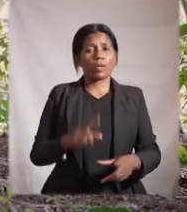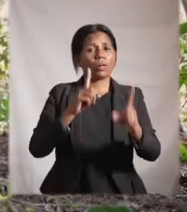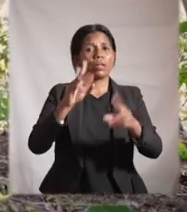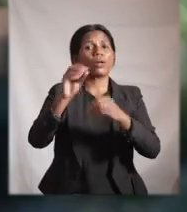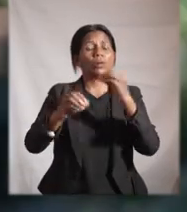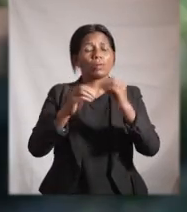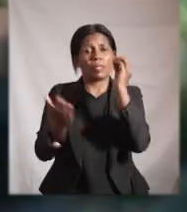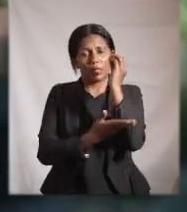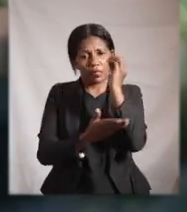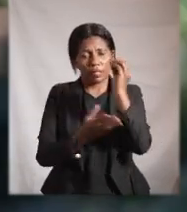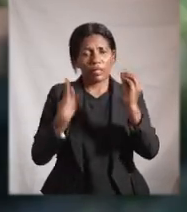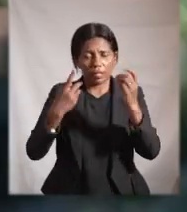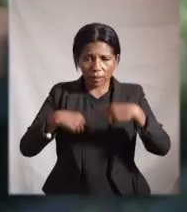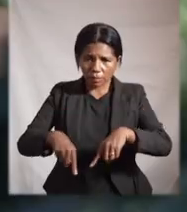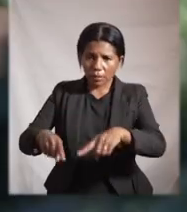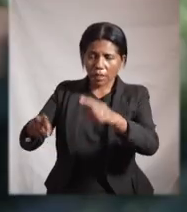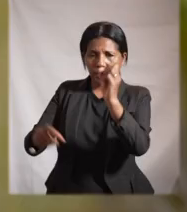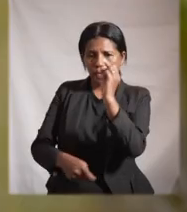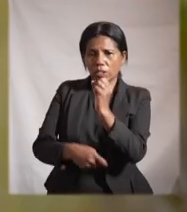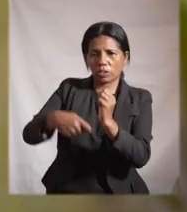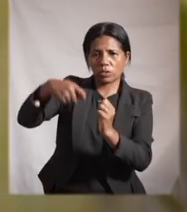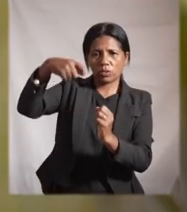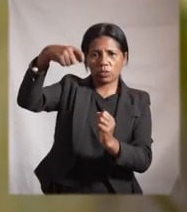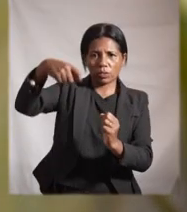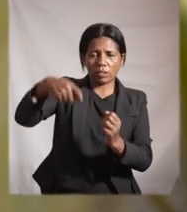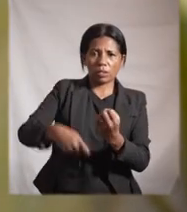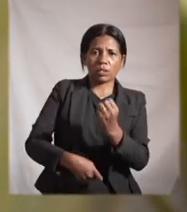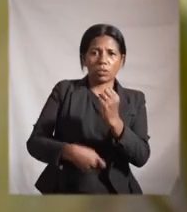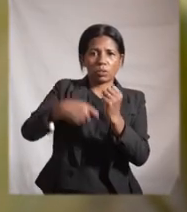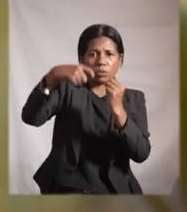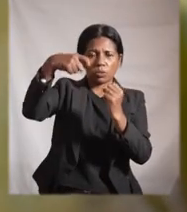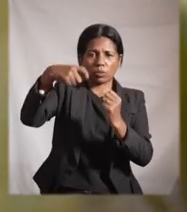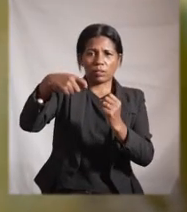Kolek kena berteh si, kita baik kita tengi ser sukat, kita sukat iha